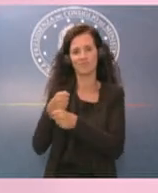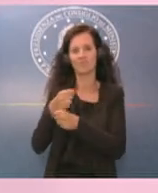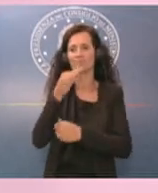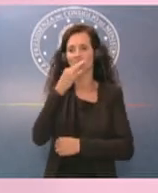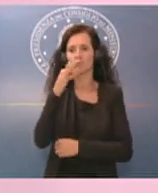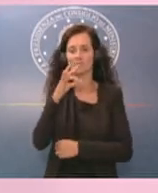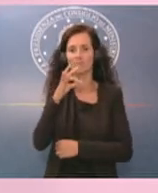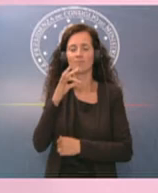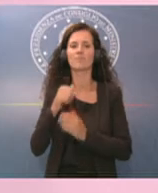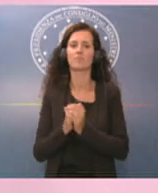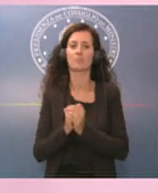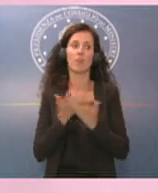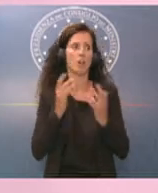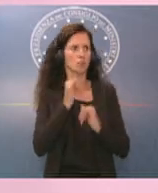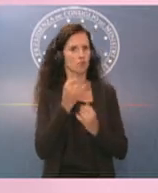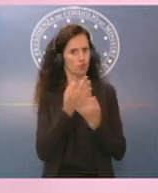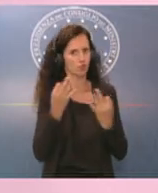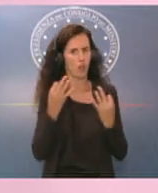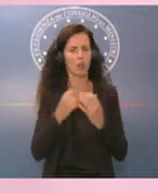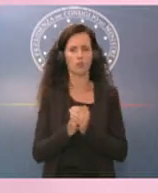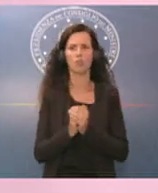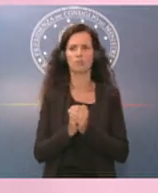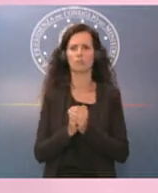chi assolutamente.